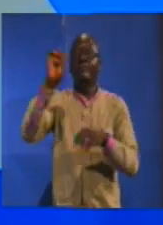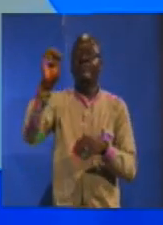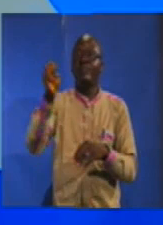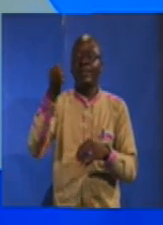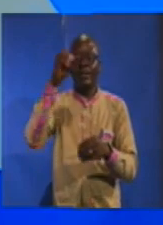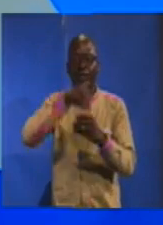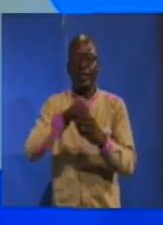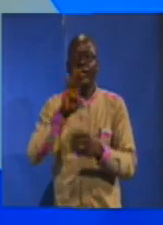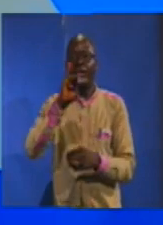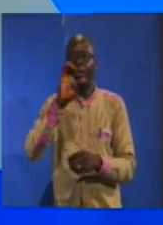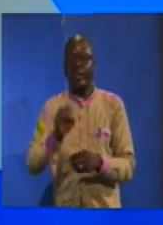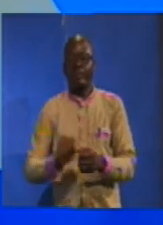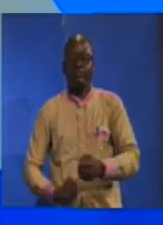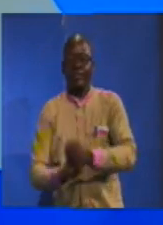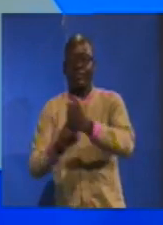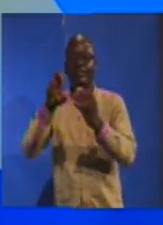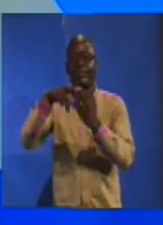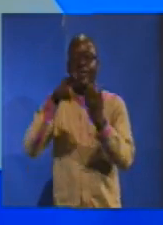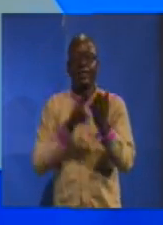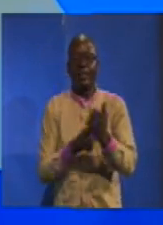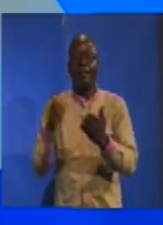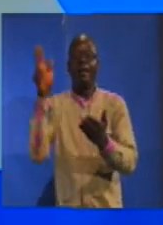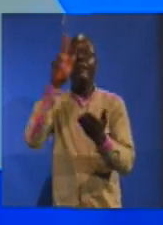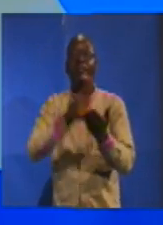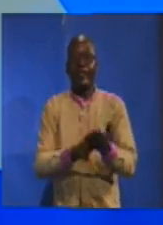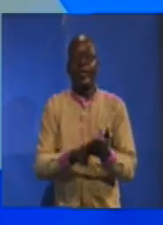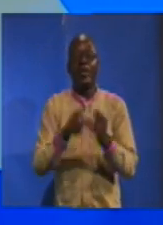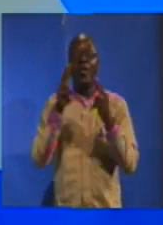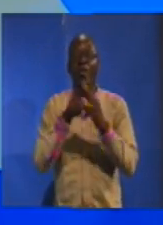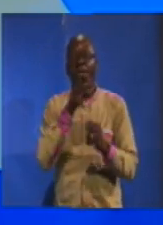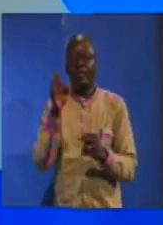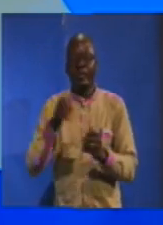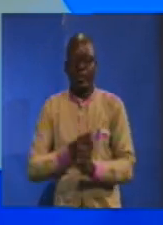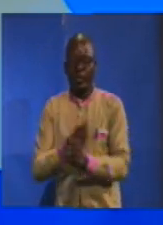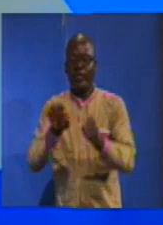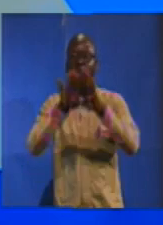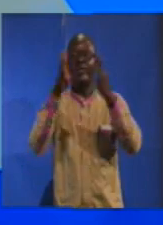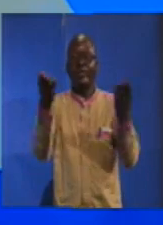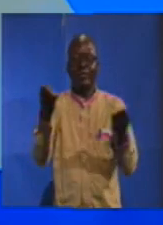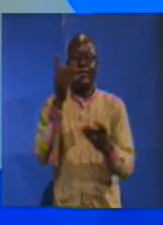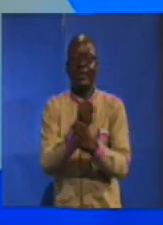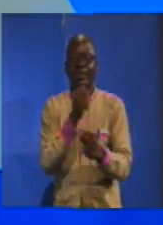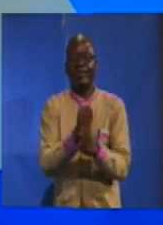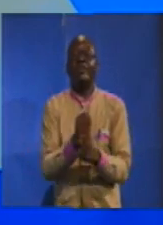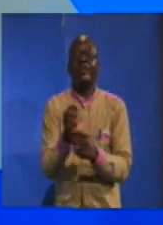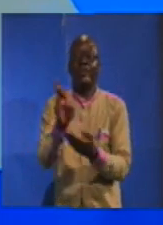la biosécurité et la réglementation en vigueur au Burkina Faso. Nous suivons l'ouverture des travaux avec Roger